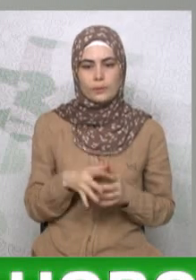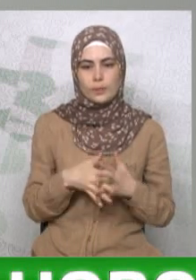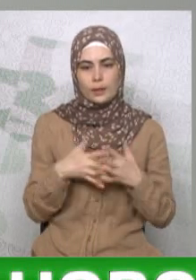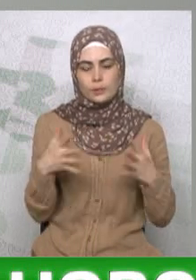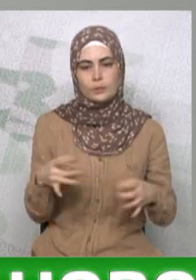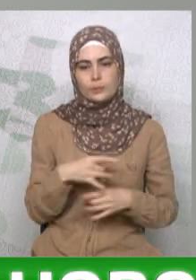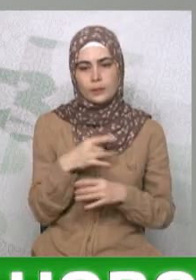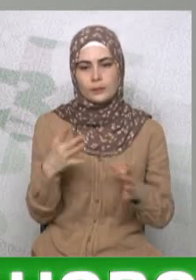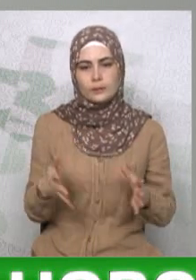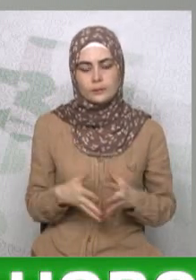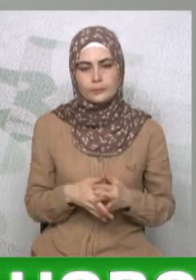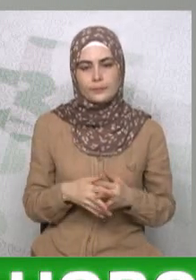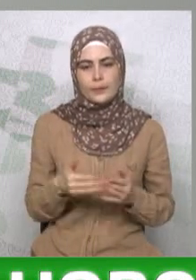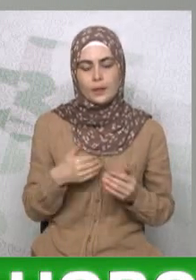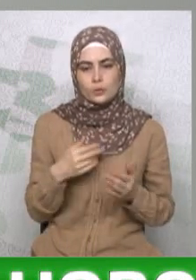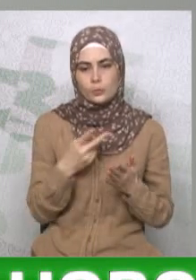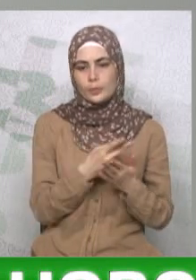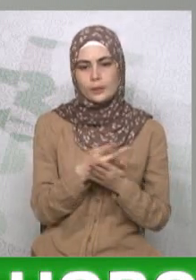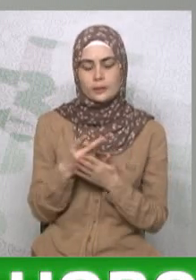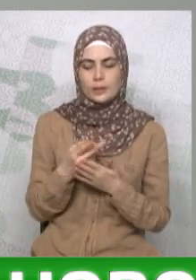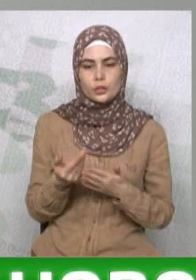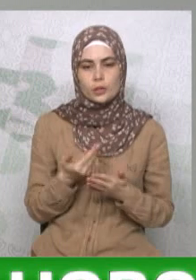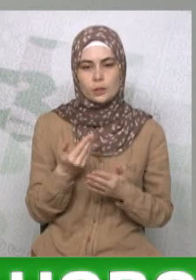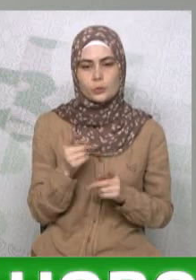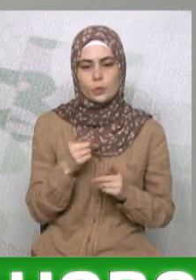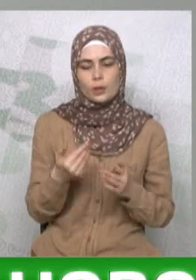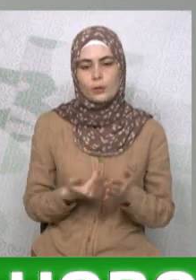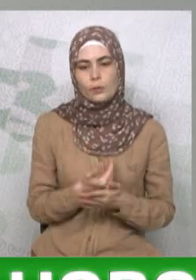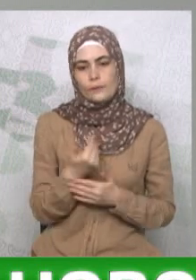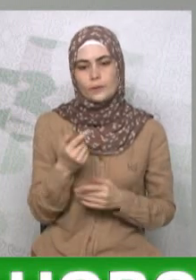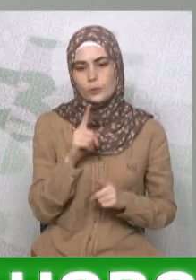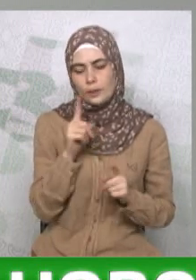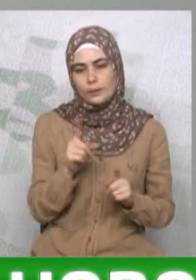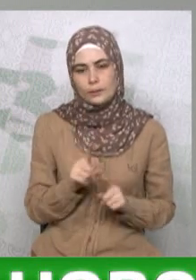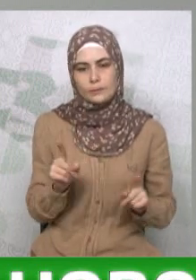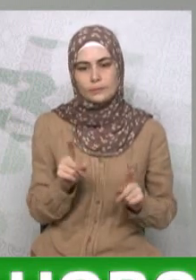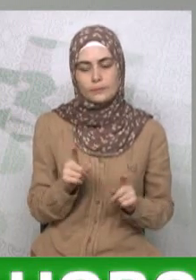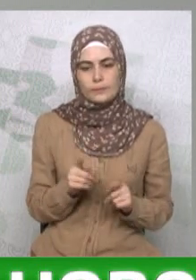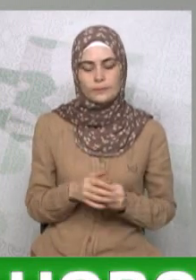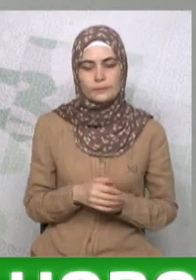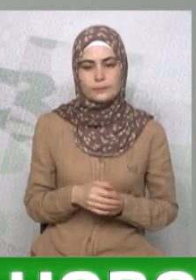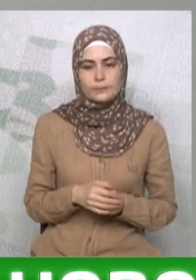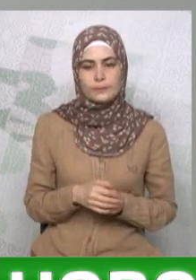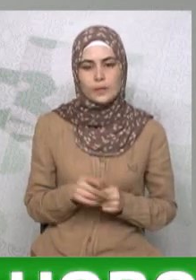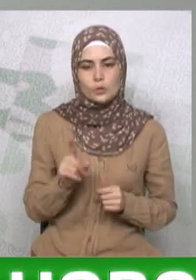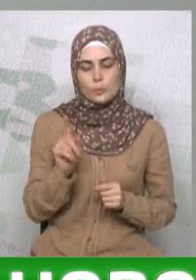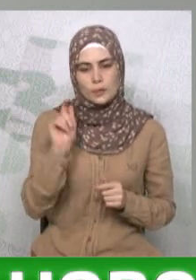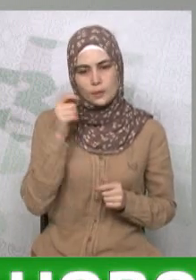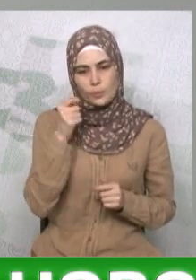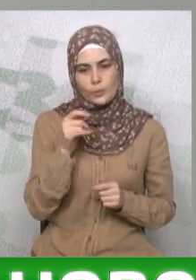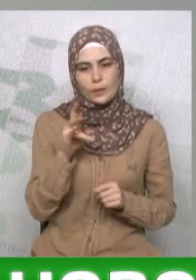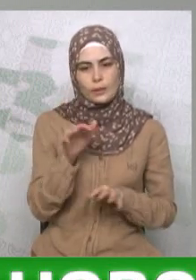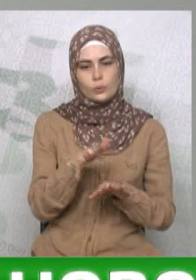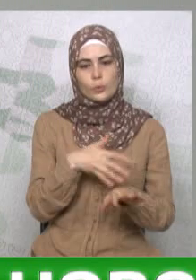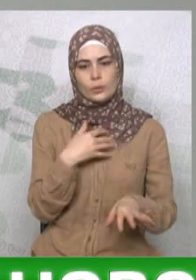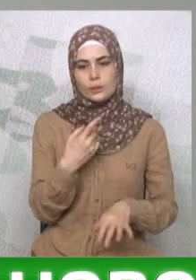все-таки рассчитываем показать нашим жителям что-то новое, что-то необычное, то, что действительно запомнится надолго, потому что